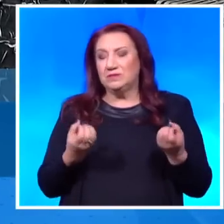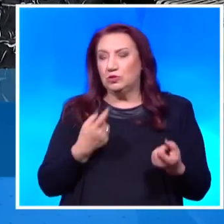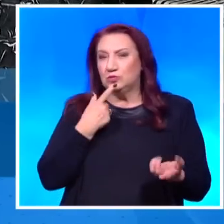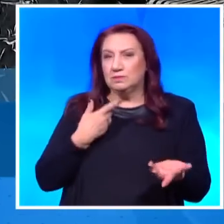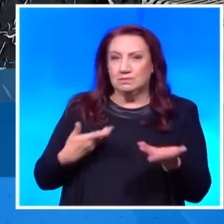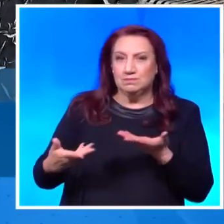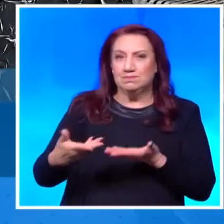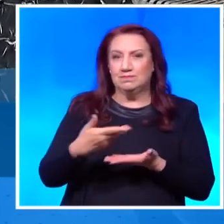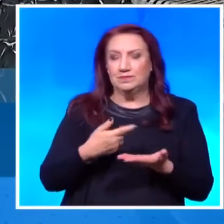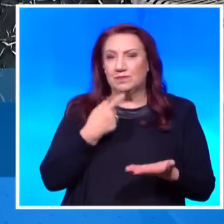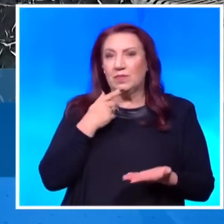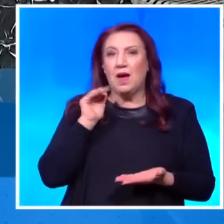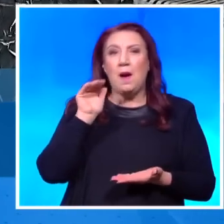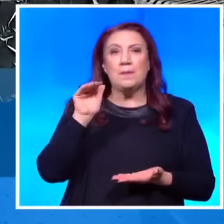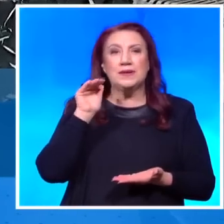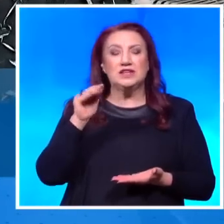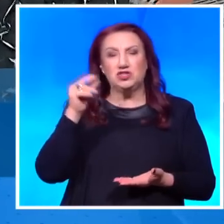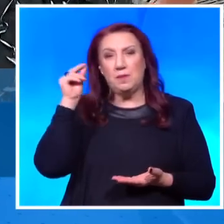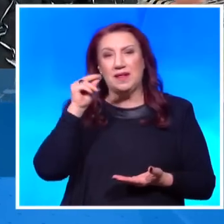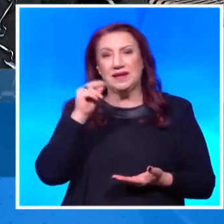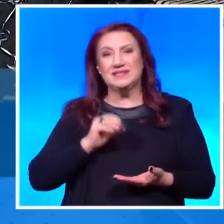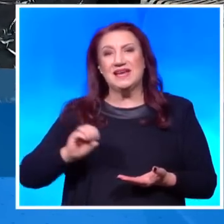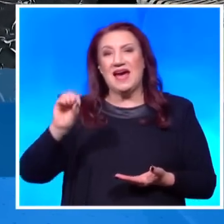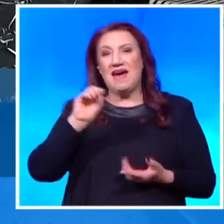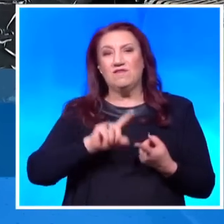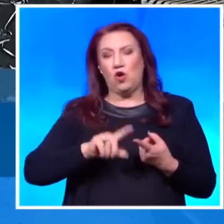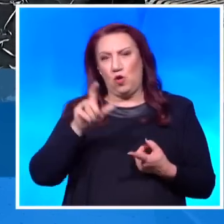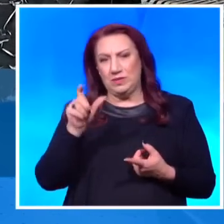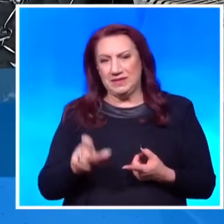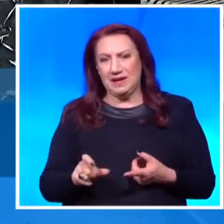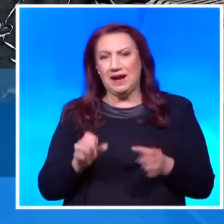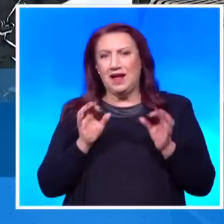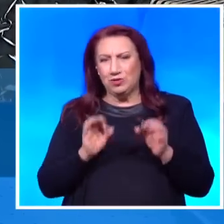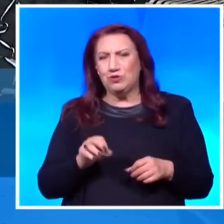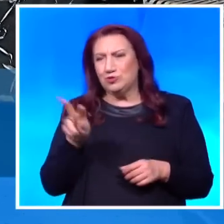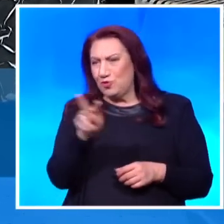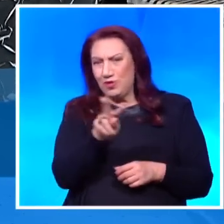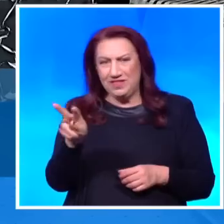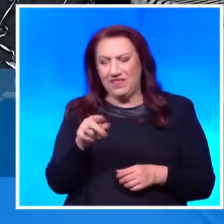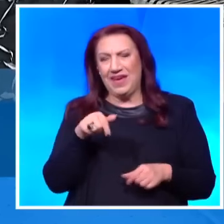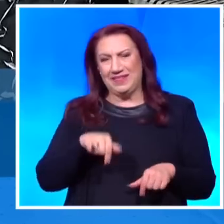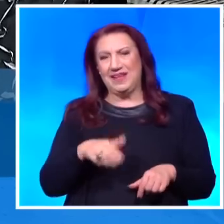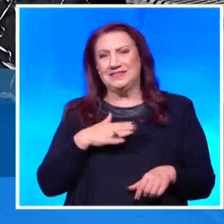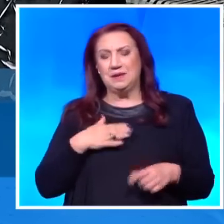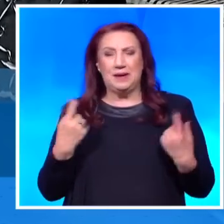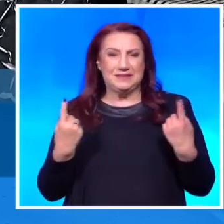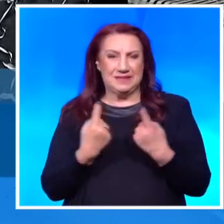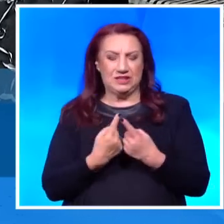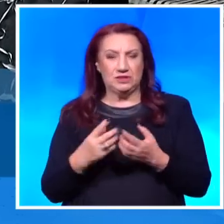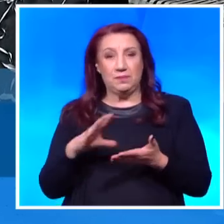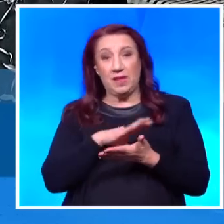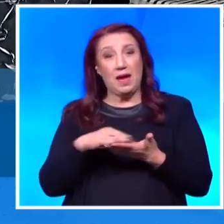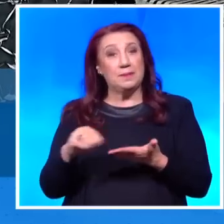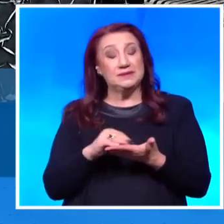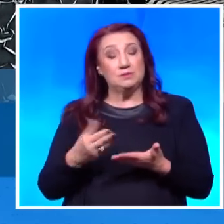български еврокомисар на мястото на Мария Габриел, при положение, че точно те двете днес имат среща. В писмото си от миналия петък до